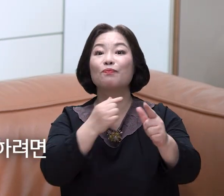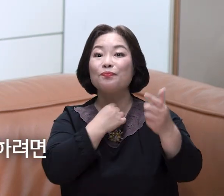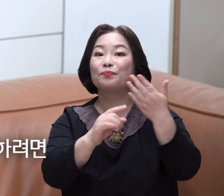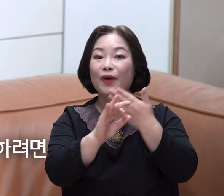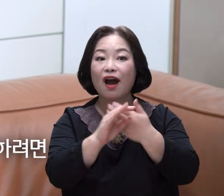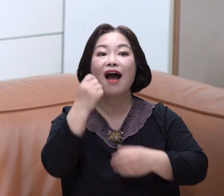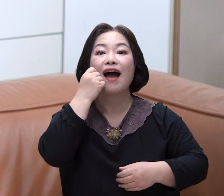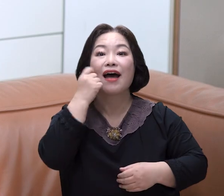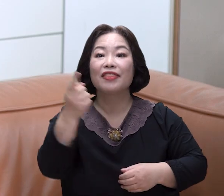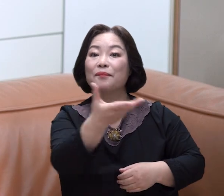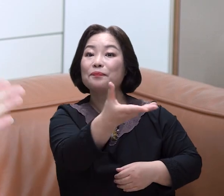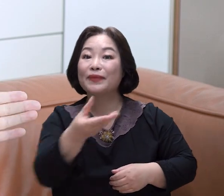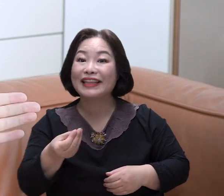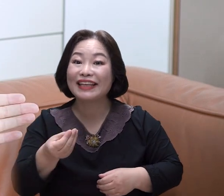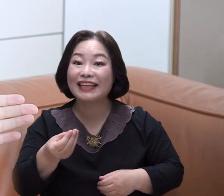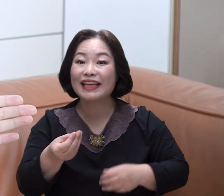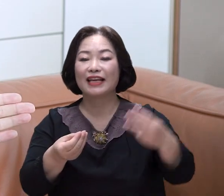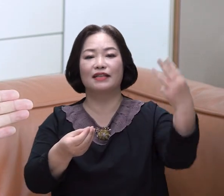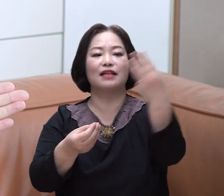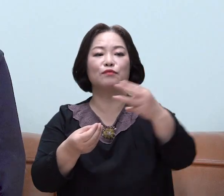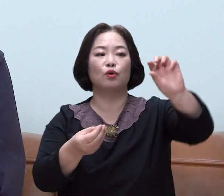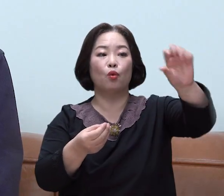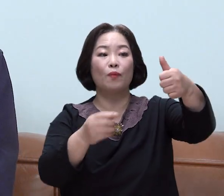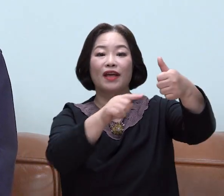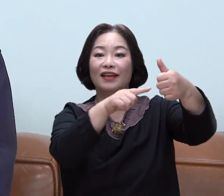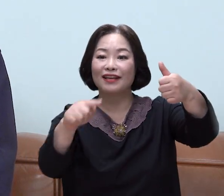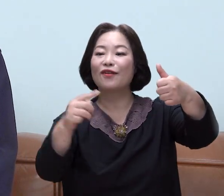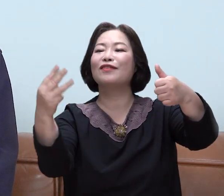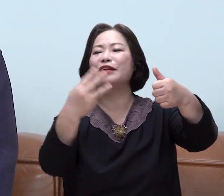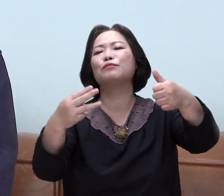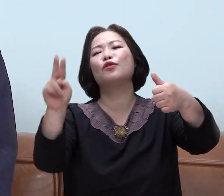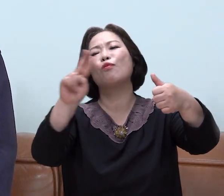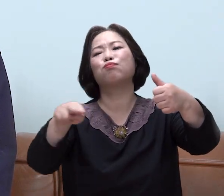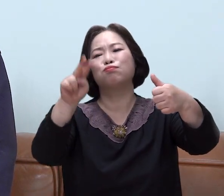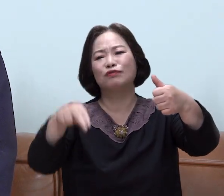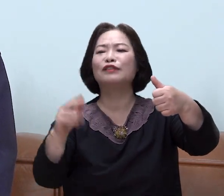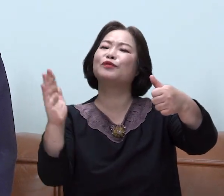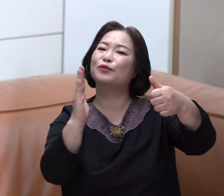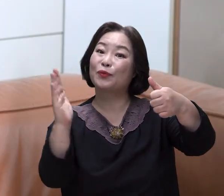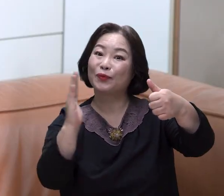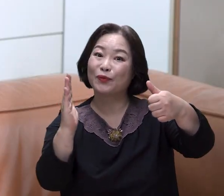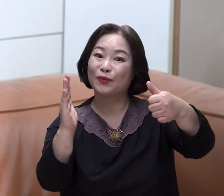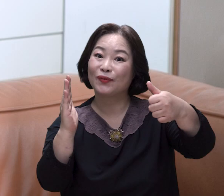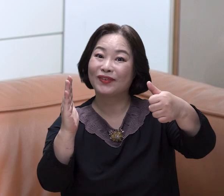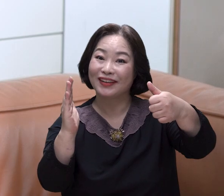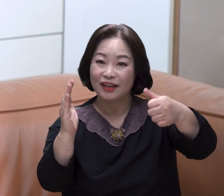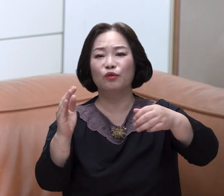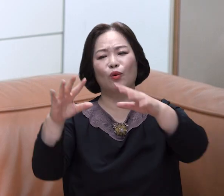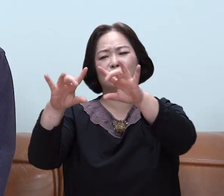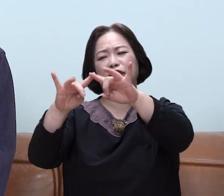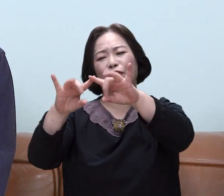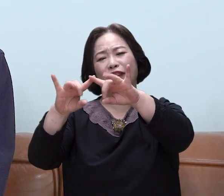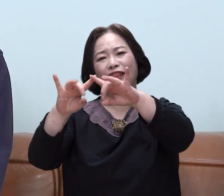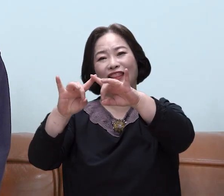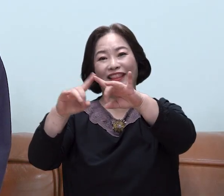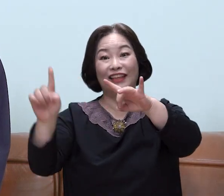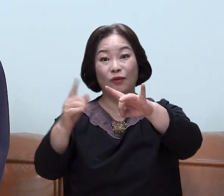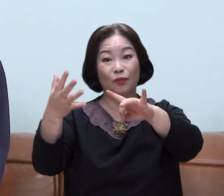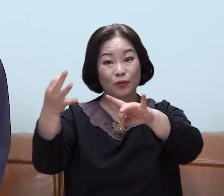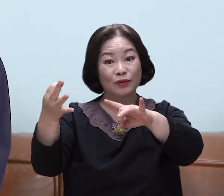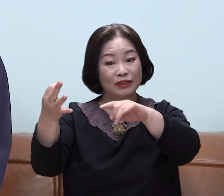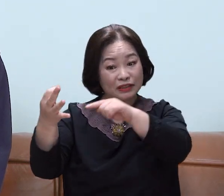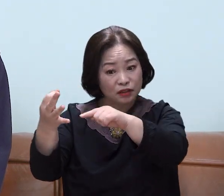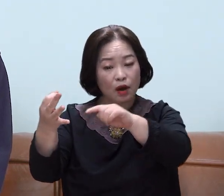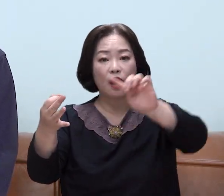집에 거주하려면 한 달 렌트비가 3,500불? 또 3,000불 그 사이를 왔다 갔다 해요. 전기세